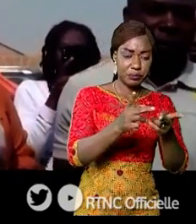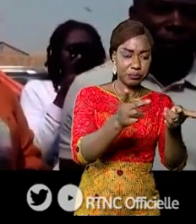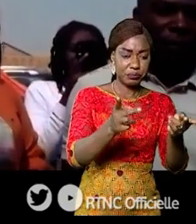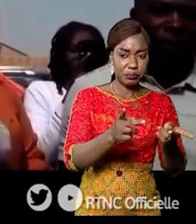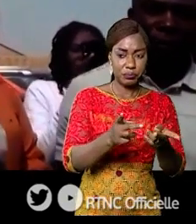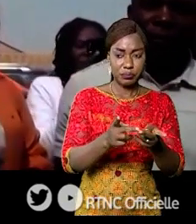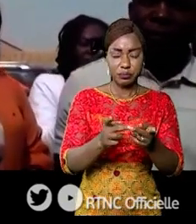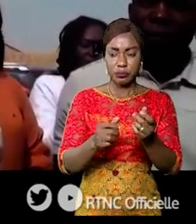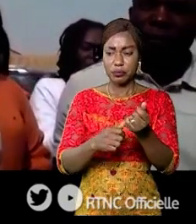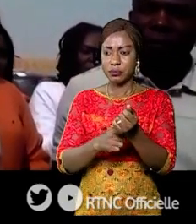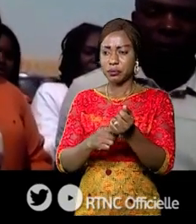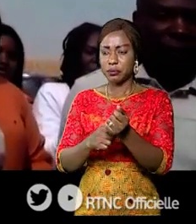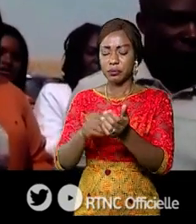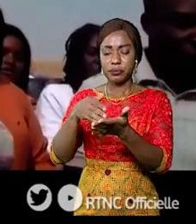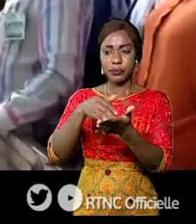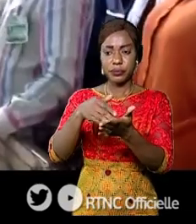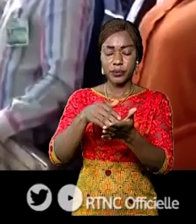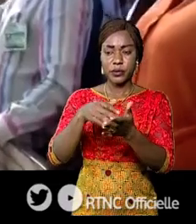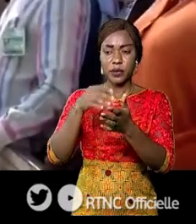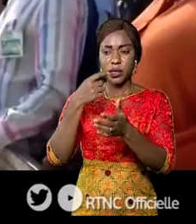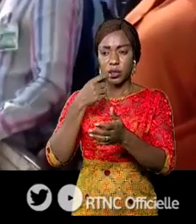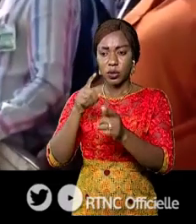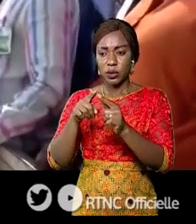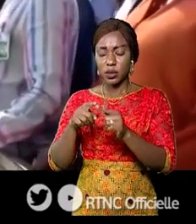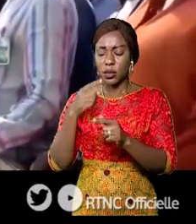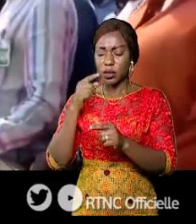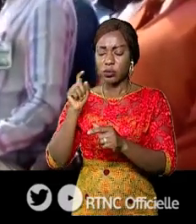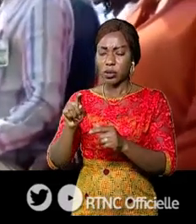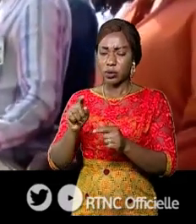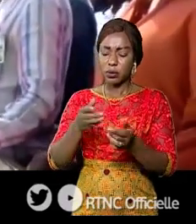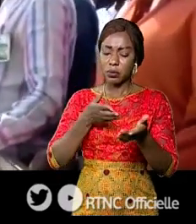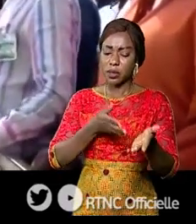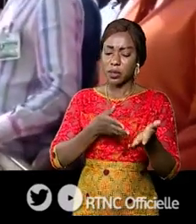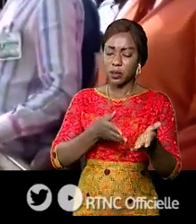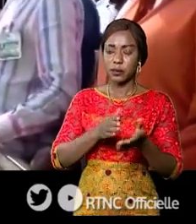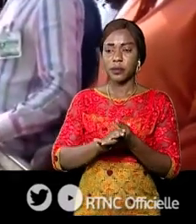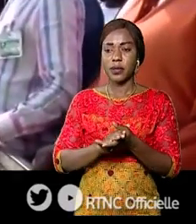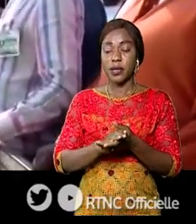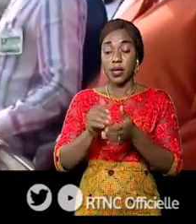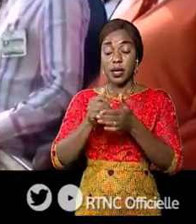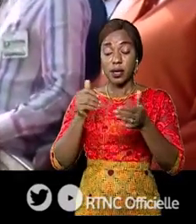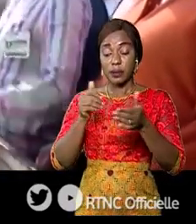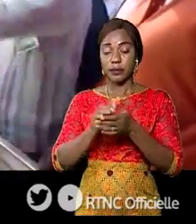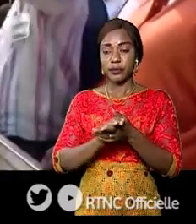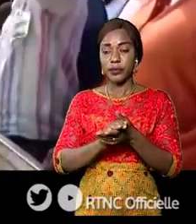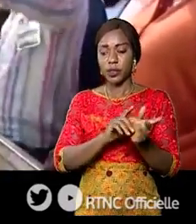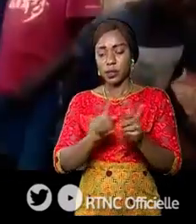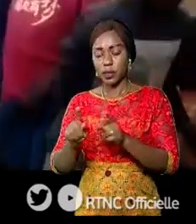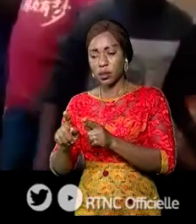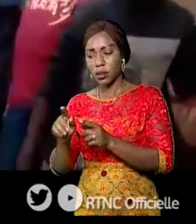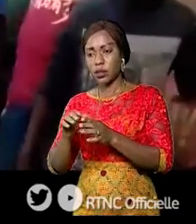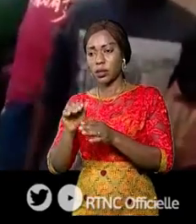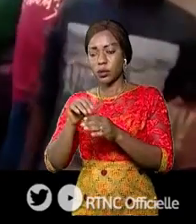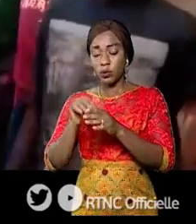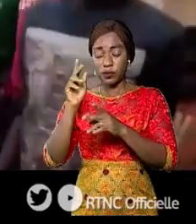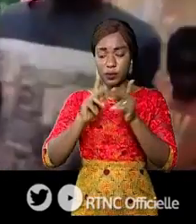défavorisés qui nécessitent une assistance. Pour ce faire, il s'est tout d'abord rendu à l'ONG Maison Kouetou dans le quartier Kanina de la ville de